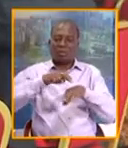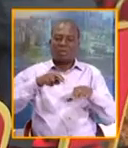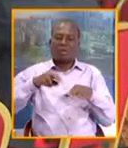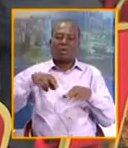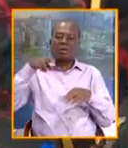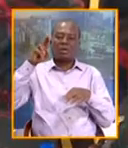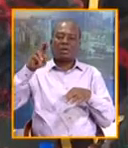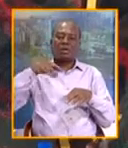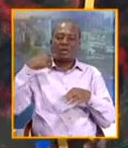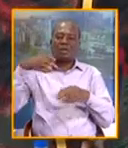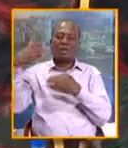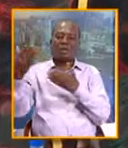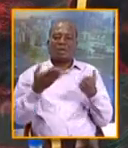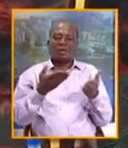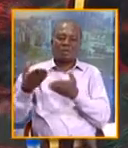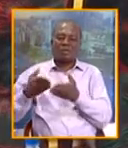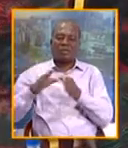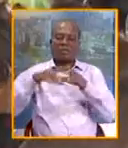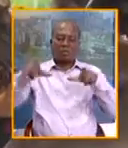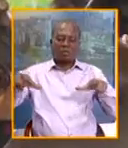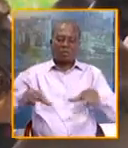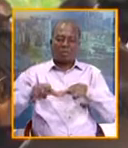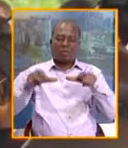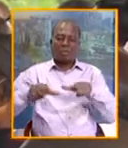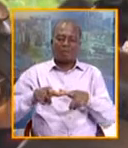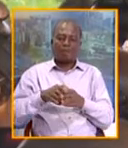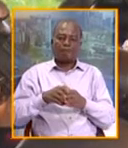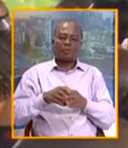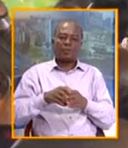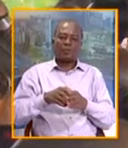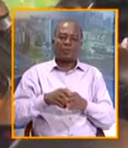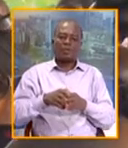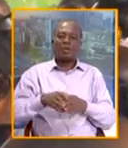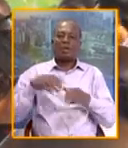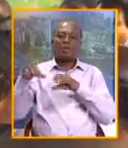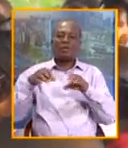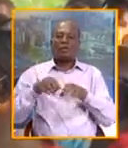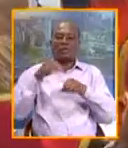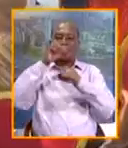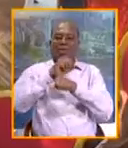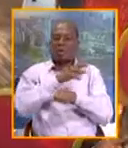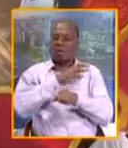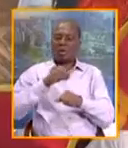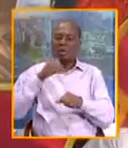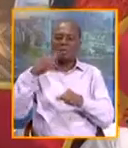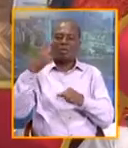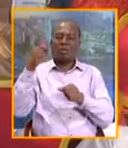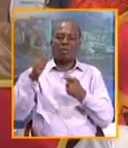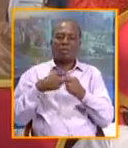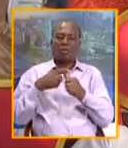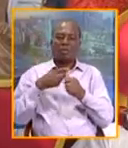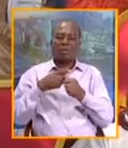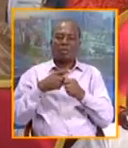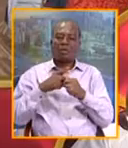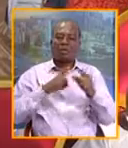golf qui a servi de cadre sacrifiant aux us et coutumes de la tradition il y a eu tout d'abord les